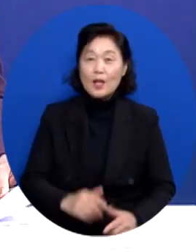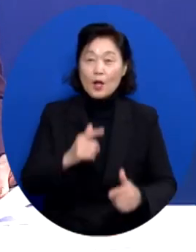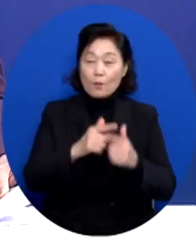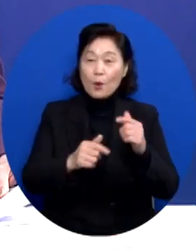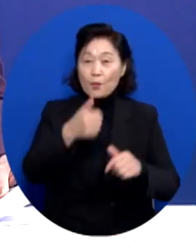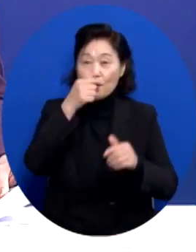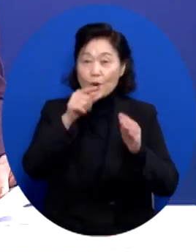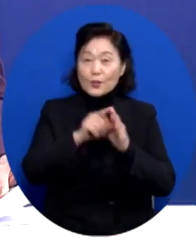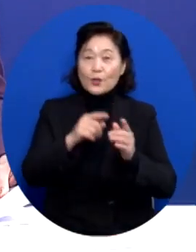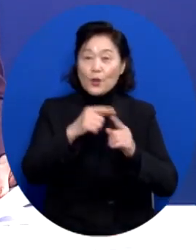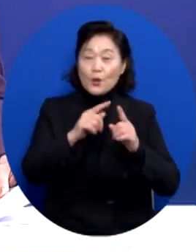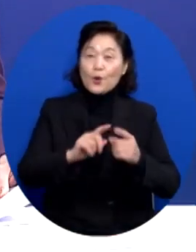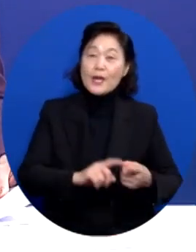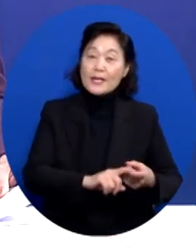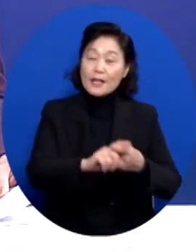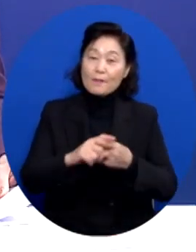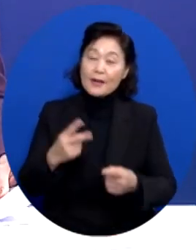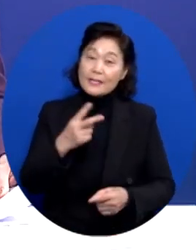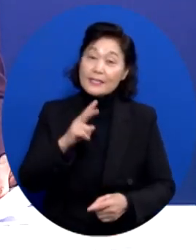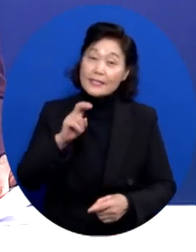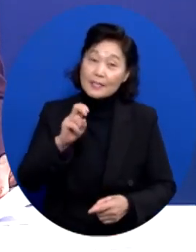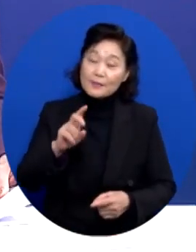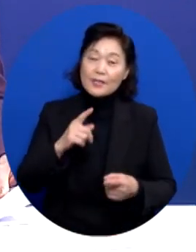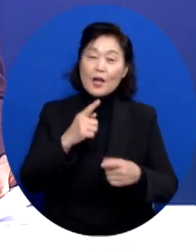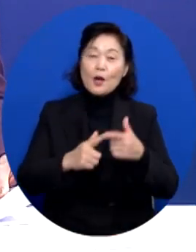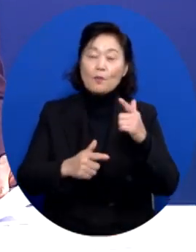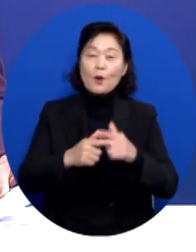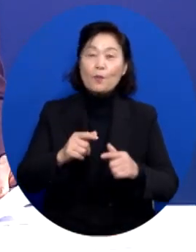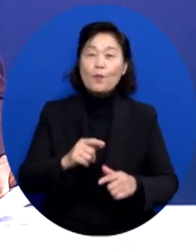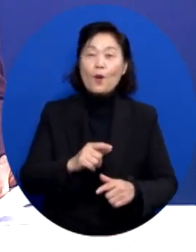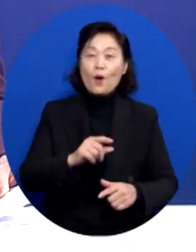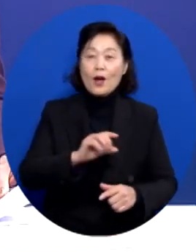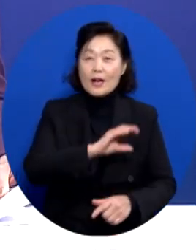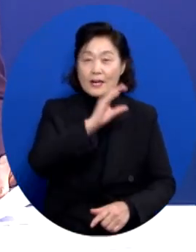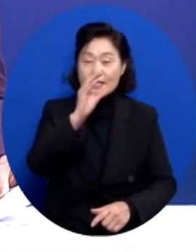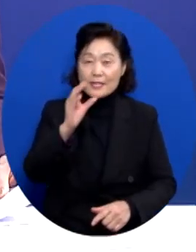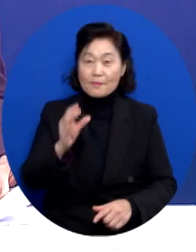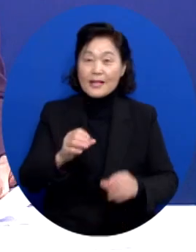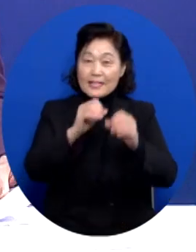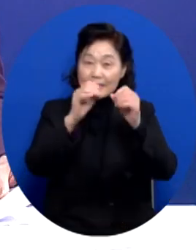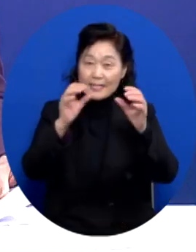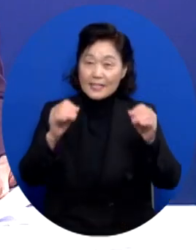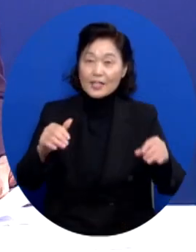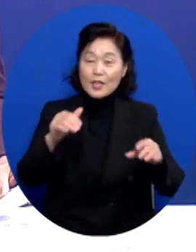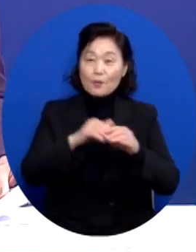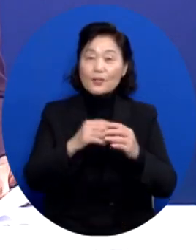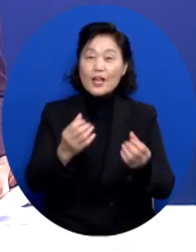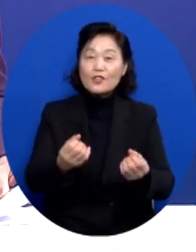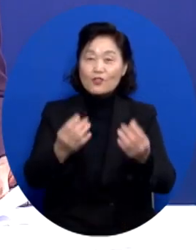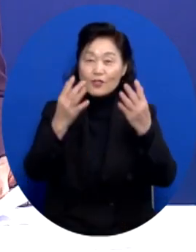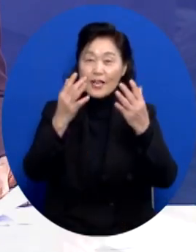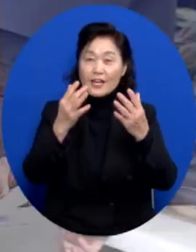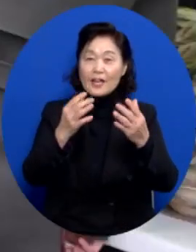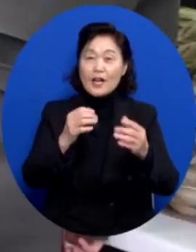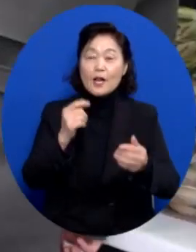목포 기독교 교회 연합회가 2024 목포 크리스마스 트리 문화 축제를 목포 평화 강장에서